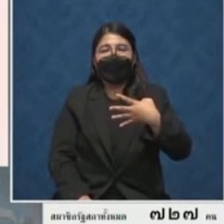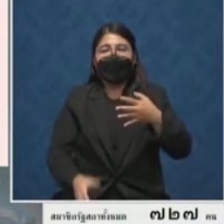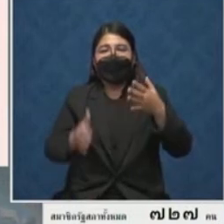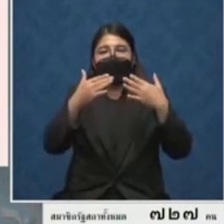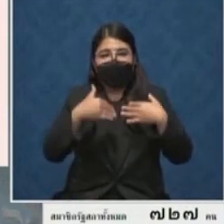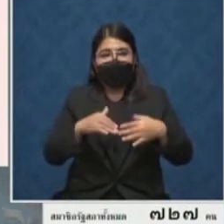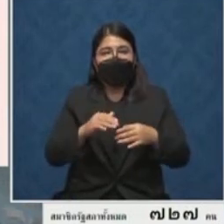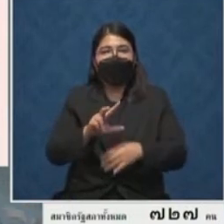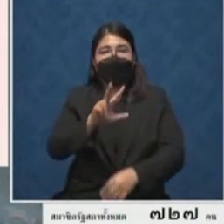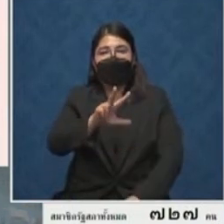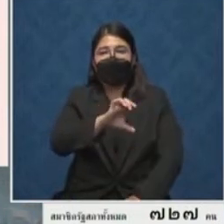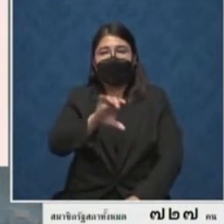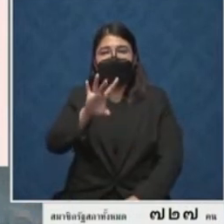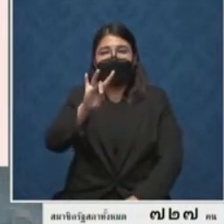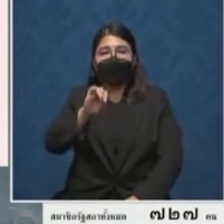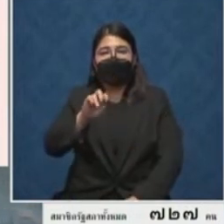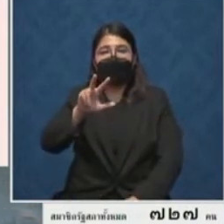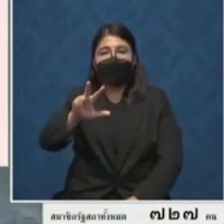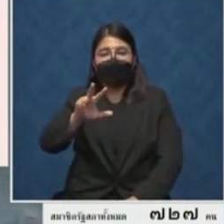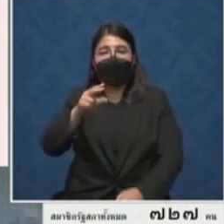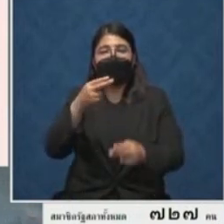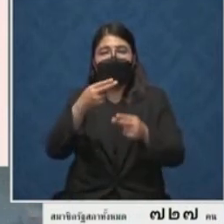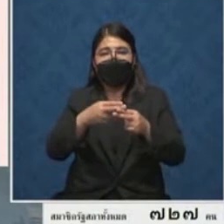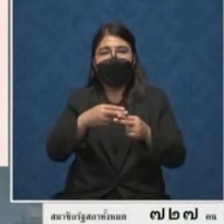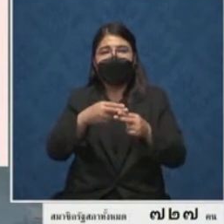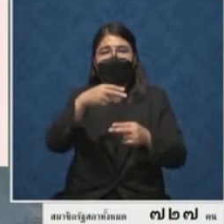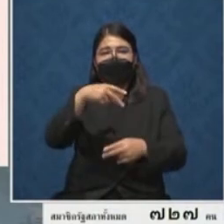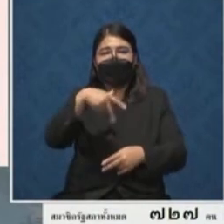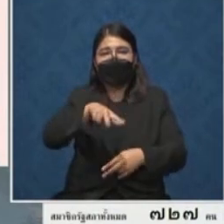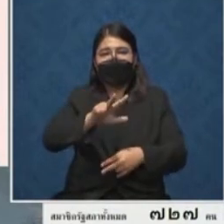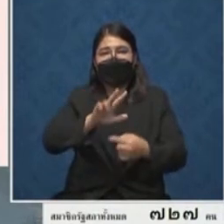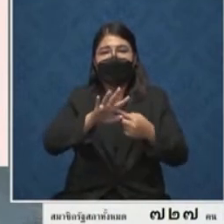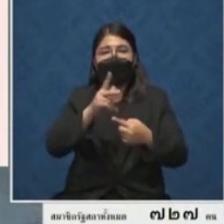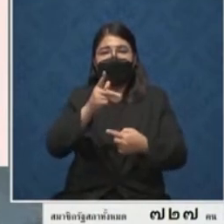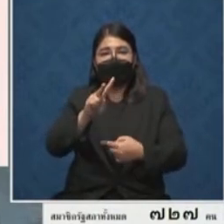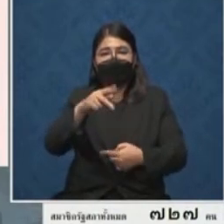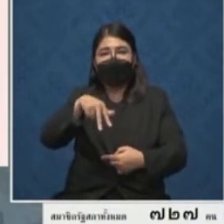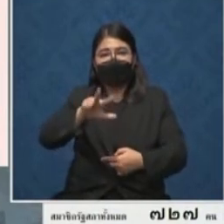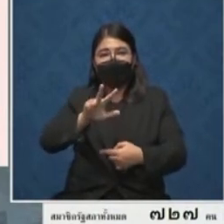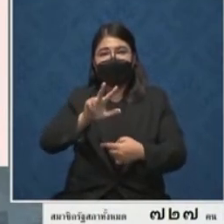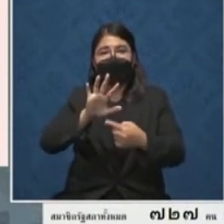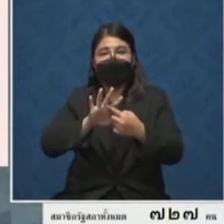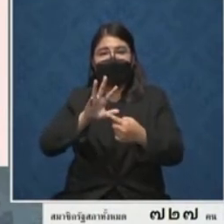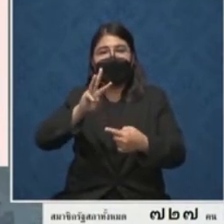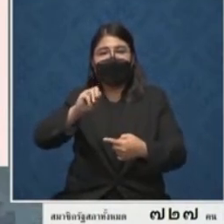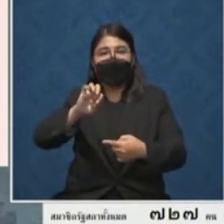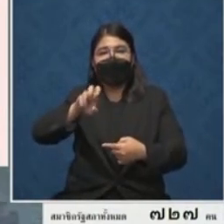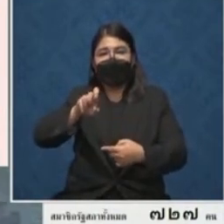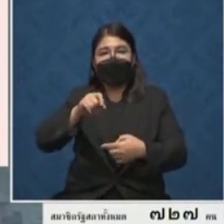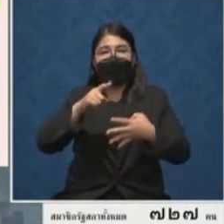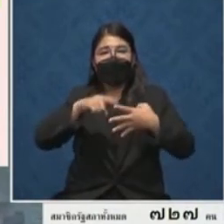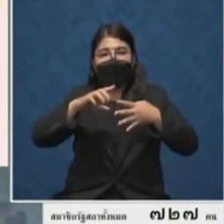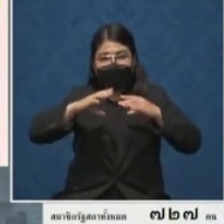383นายภาคภูมิบุญประมุข 1รับหลักการ2รับหลักการ3